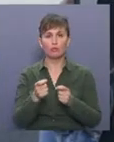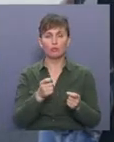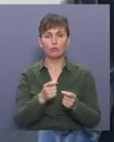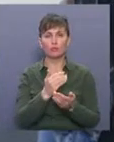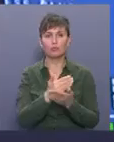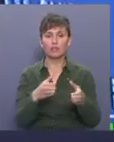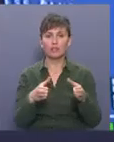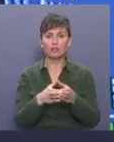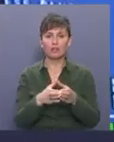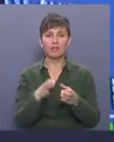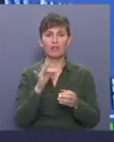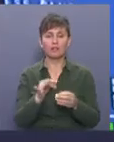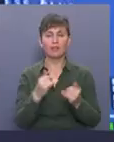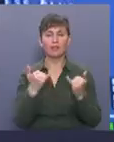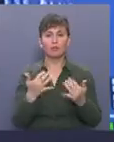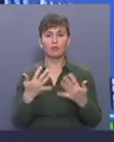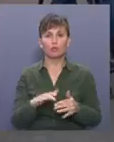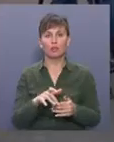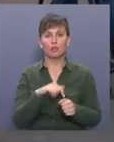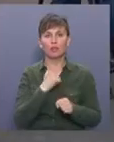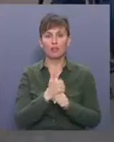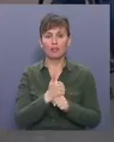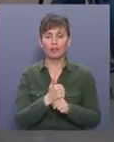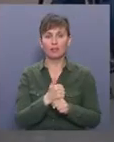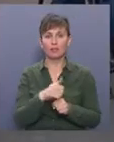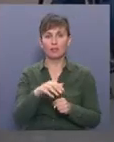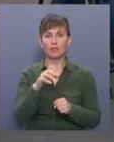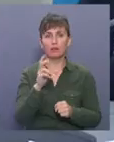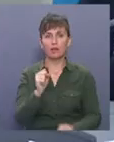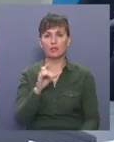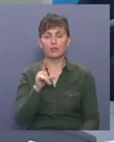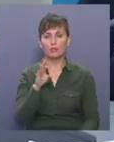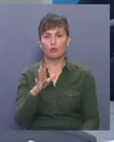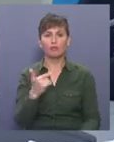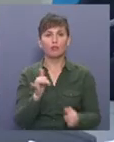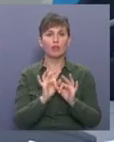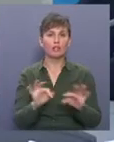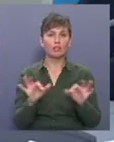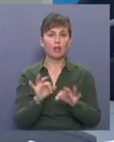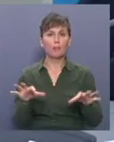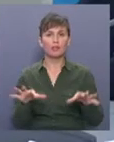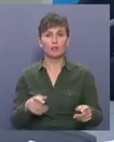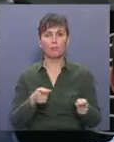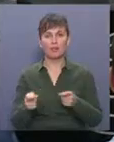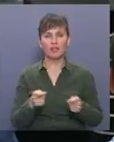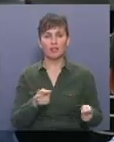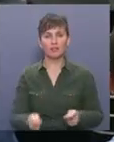составе. Отвод теперь уже экс-главы совета Досыма Сатпаева сегодня прокомментировала председатель правления